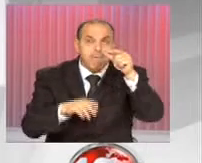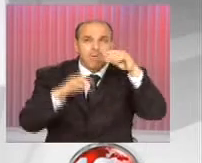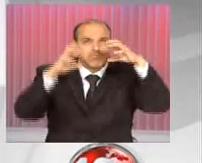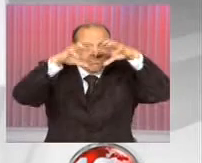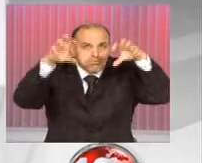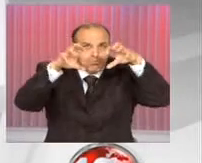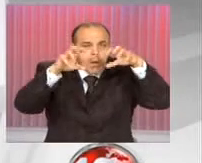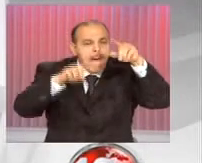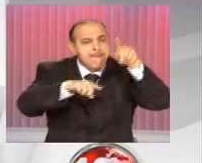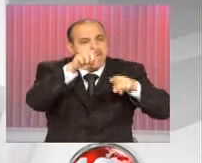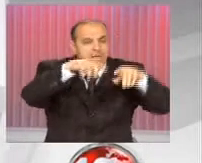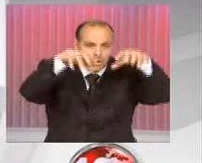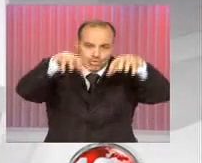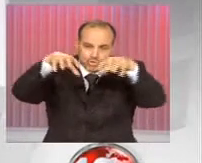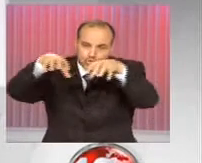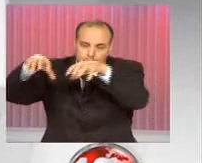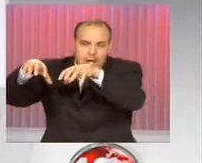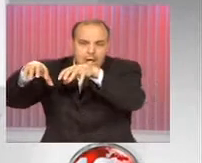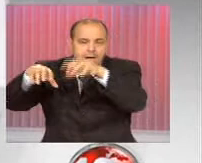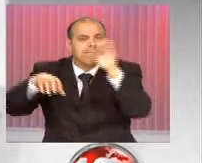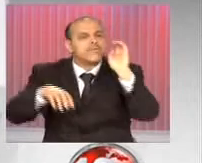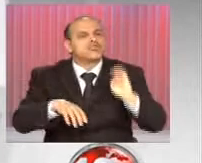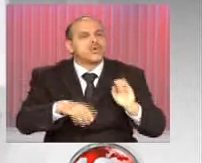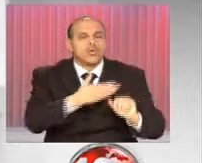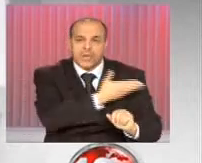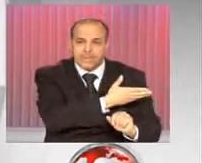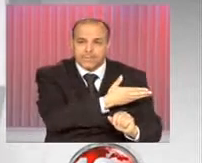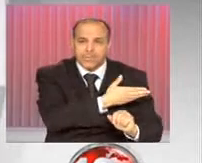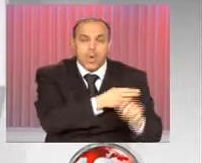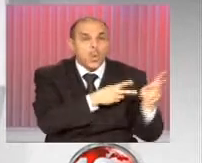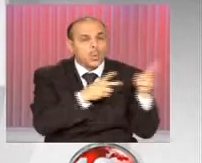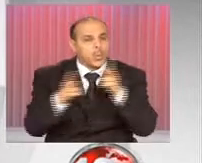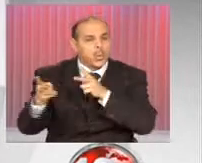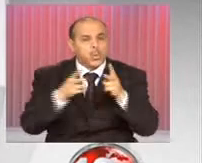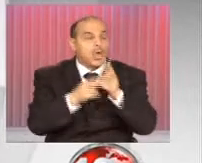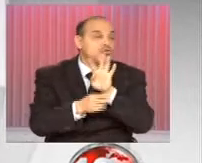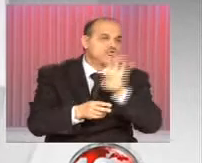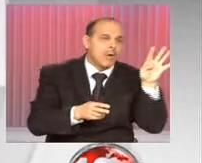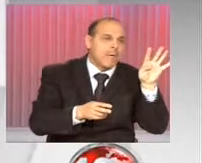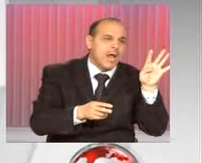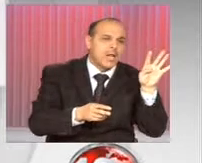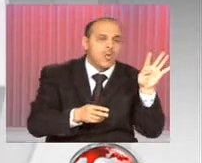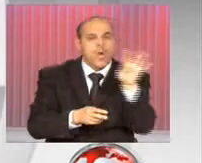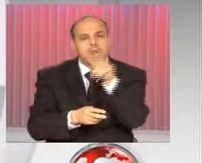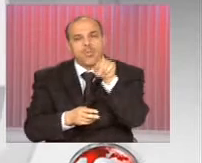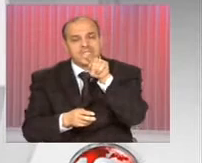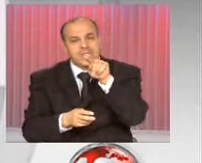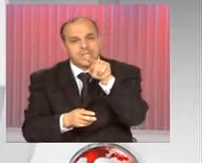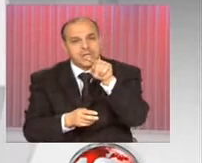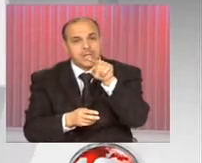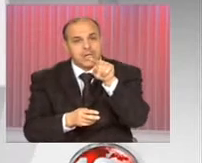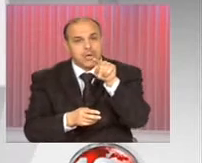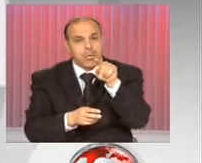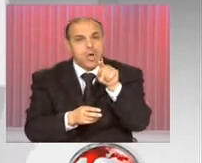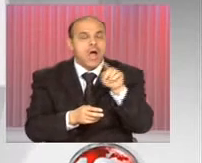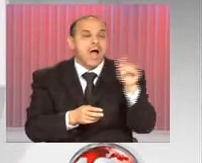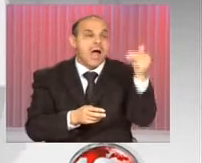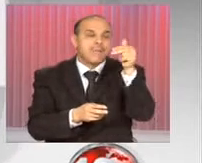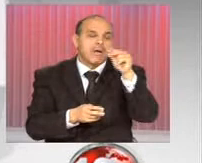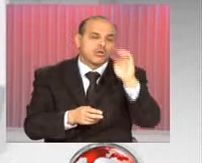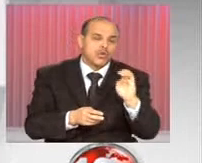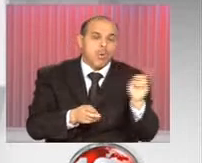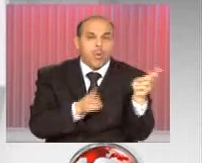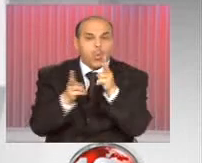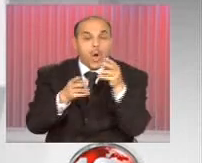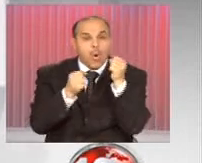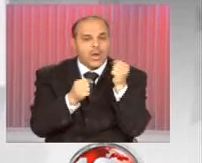مع نزول بعض الأمطار المحلية بالجنوب، وتهب الرياح من القطاع الشمالي بالشمال والوسط ومن القطاع الغربي بالجنوب قوية